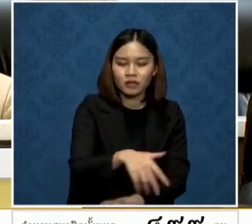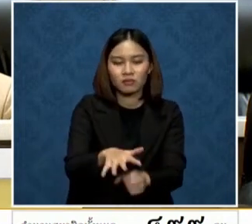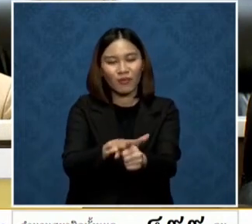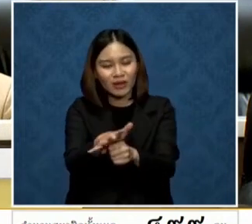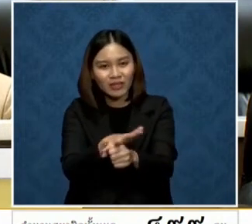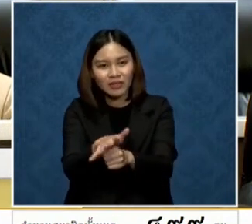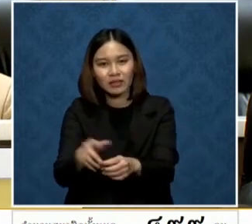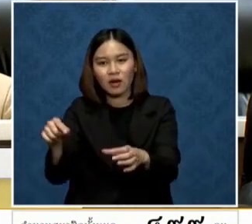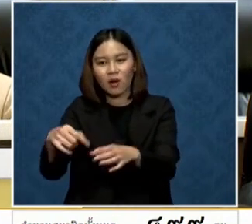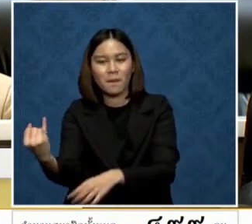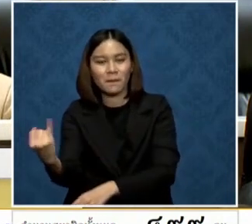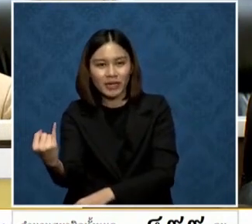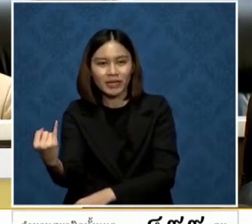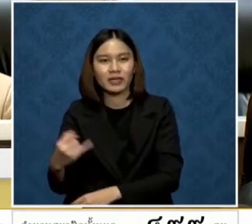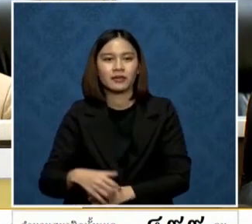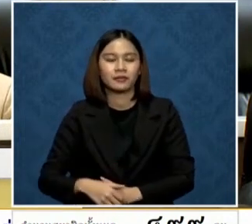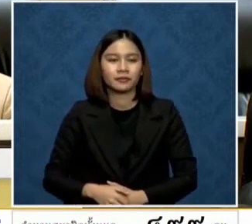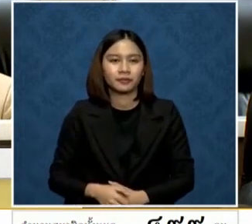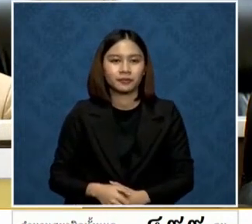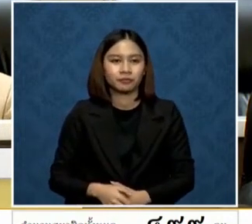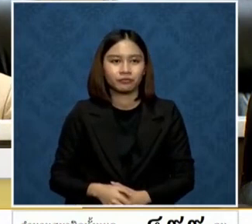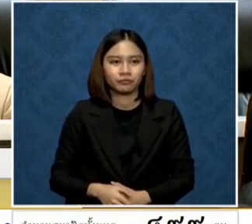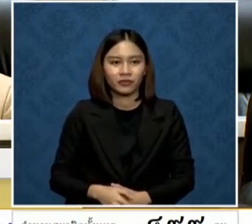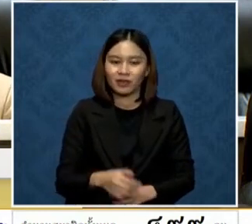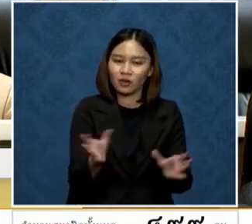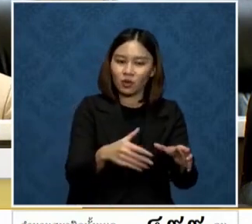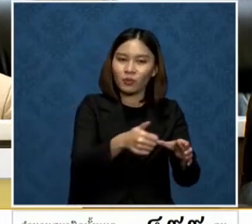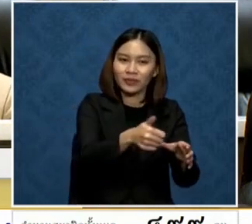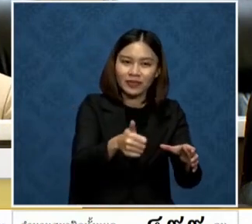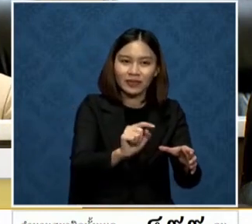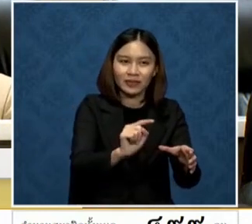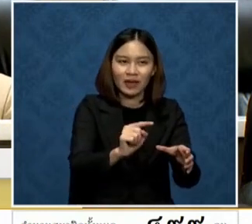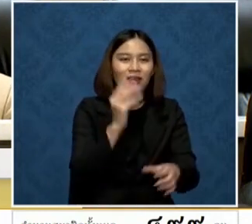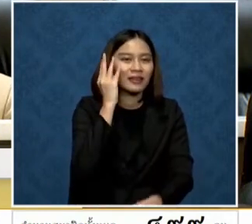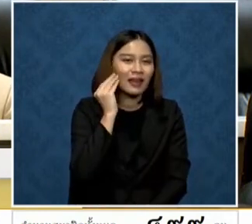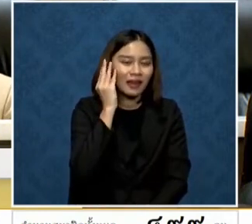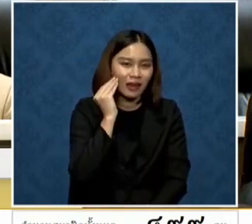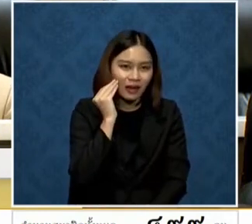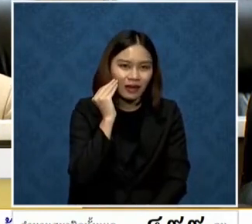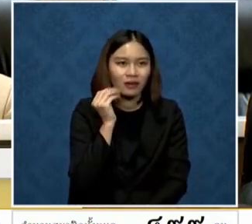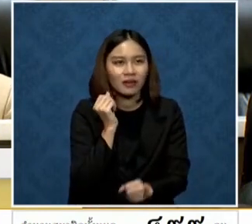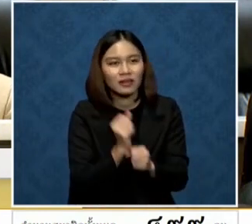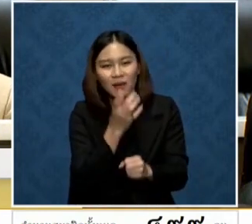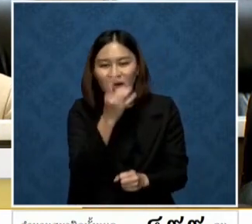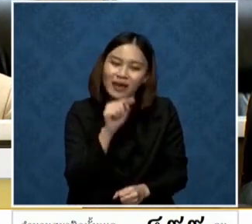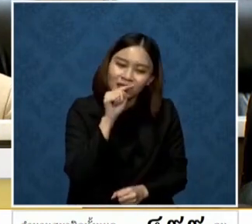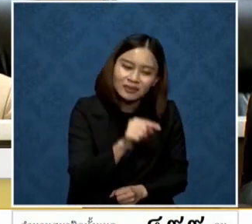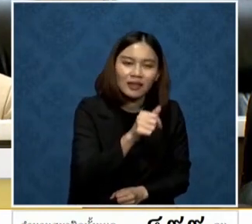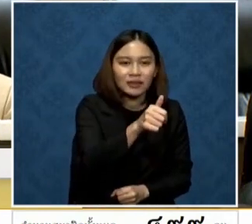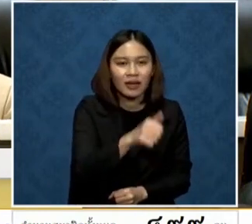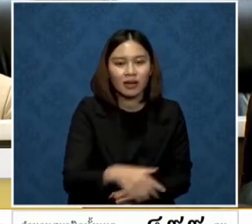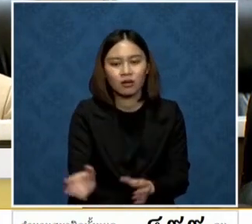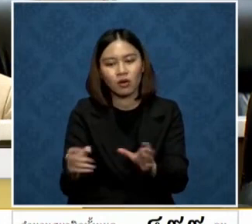กลางประเภทไม่ดีประเภทดีก็คือน่ารักครับทำอะไรสั่งให้ได้